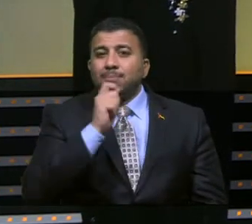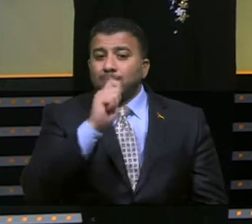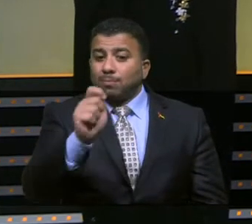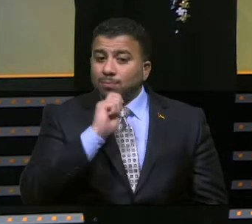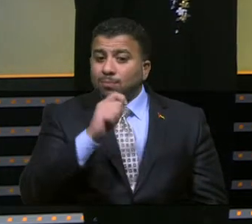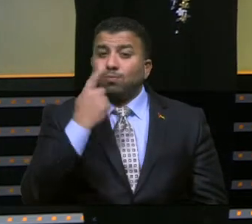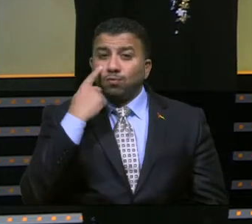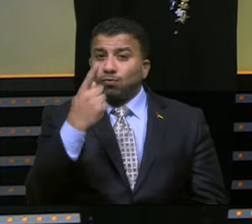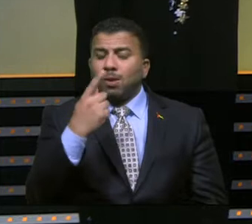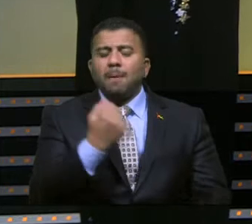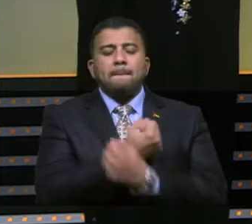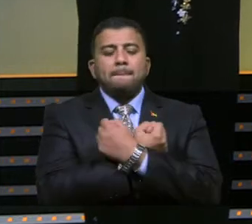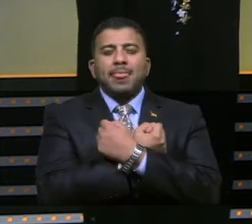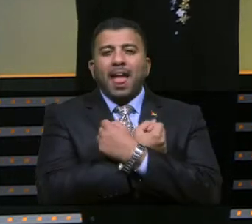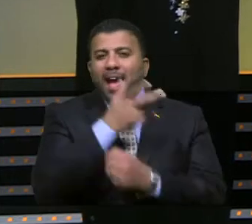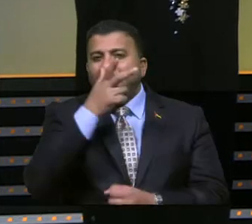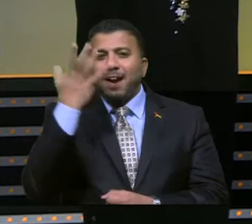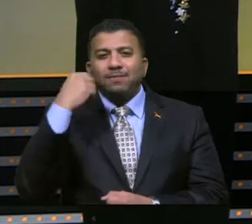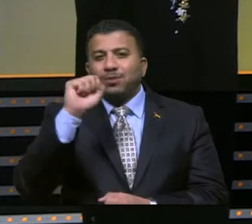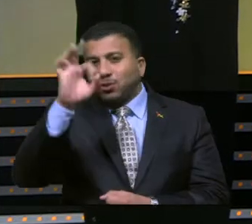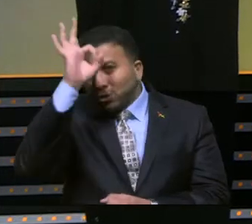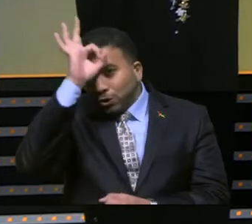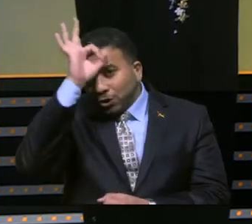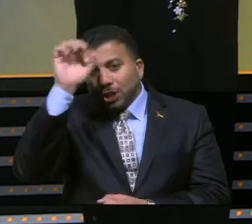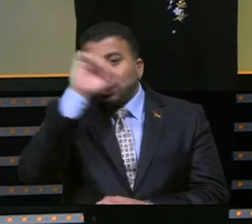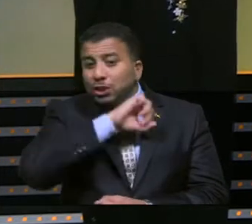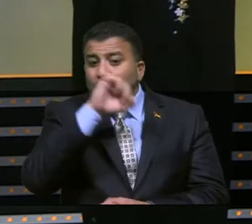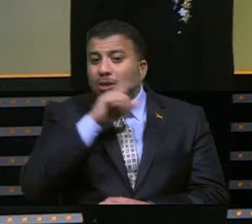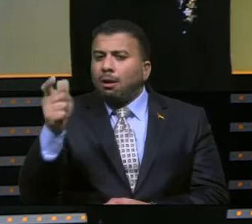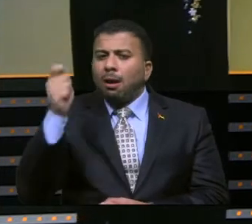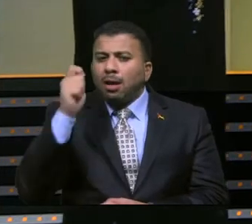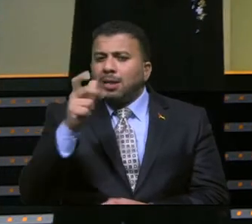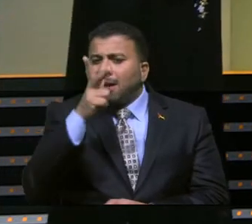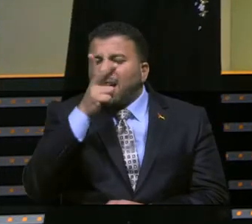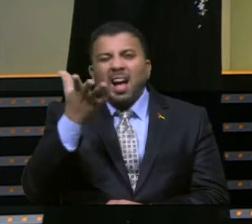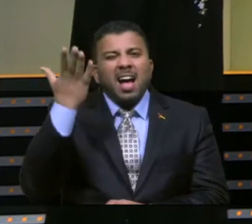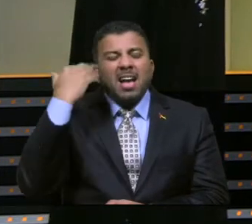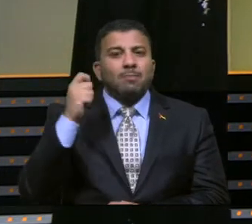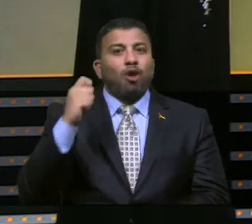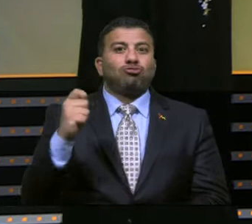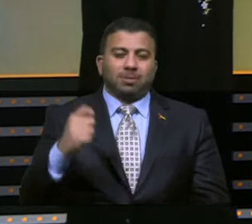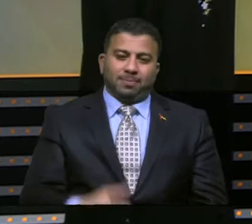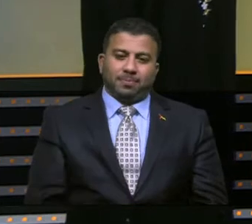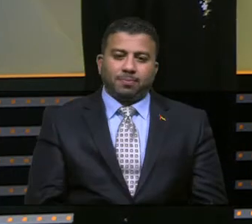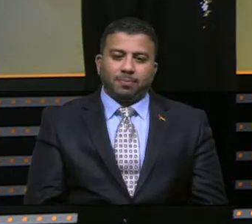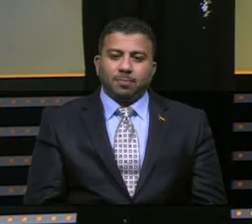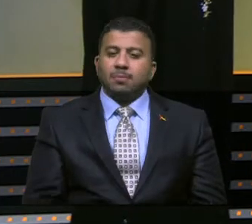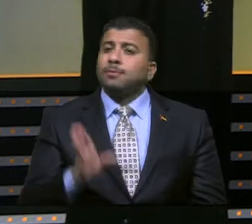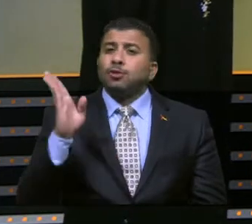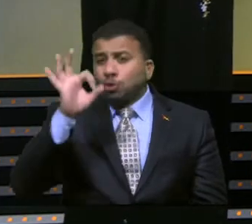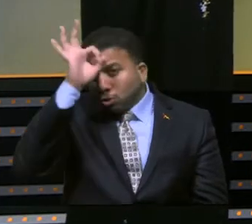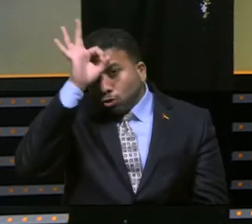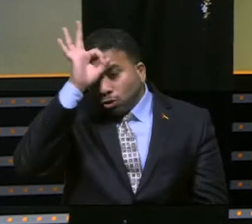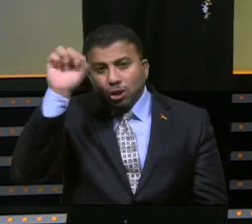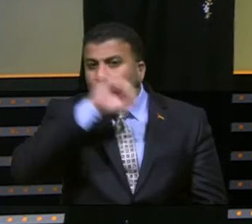لرحلة داخل متحف الشرطة الشارقة والذي يوثق حقبا مختلفة. هنا في متحف شرطة